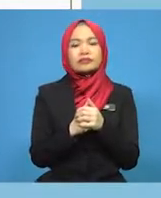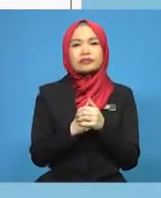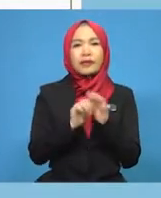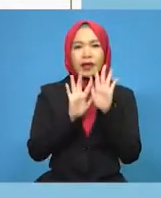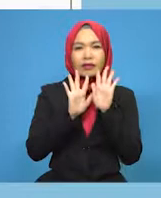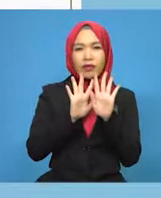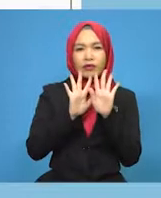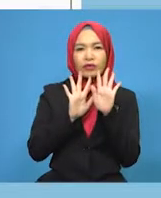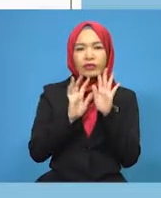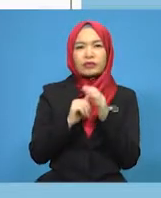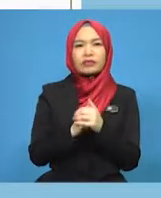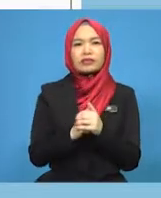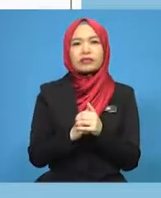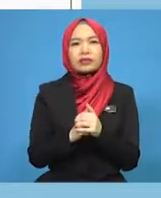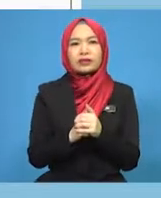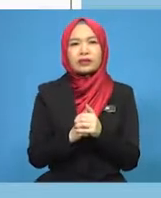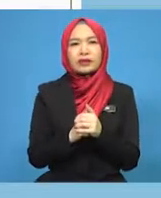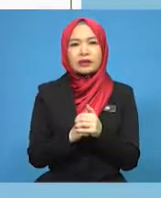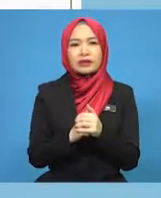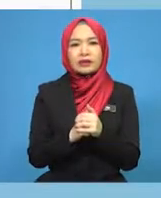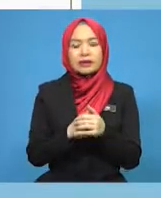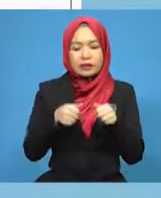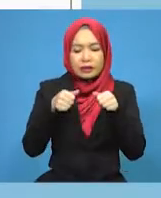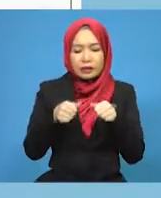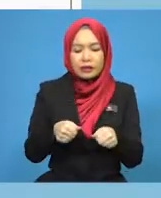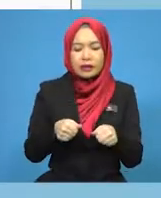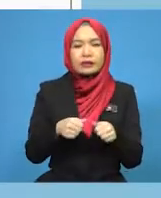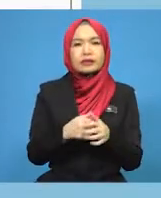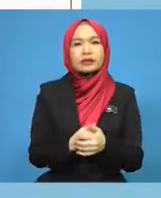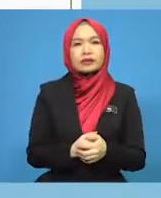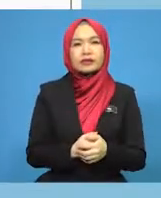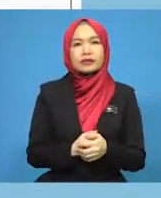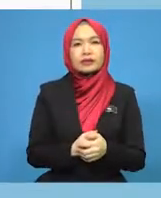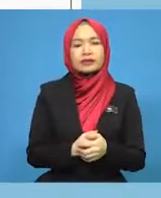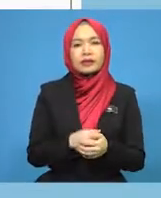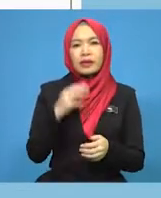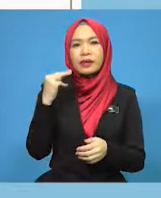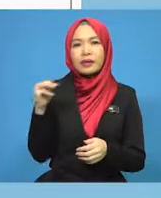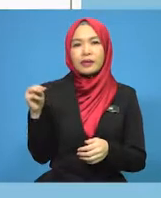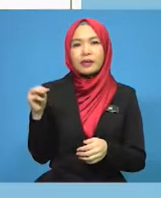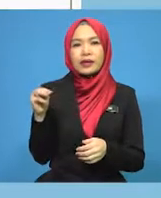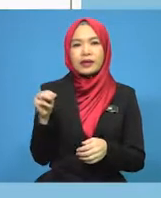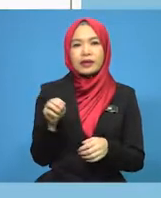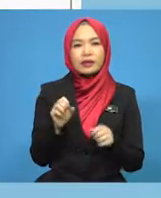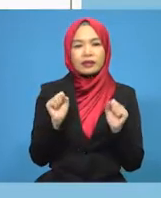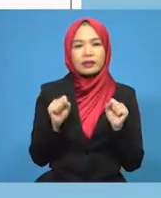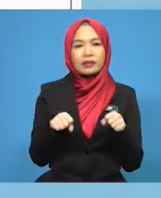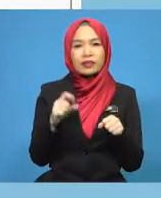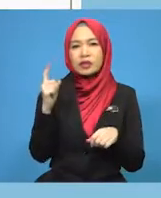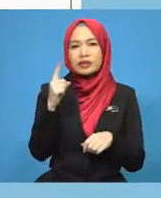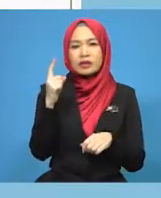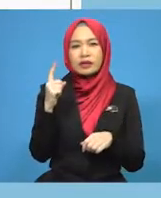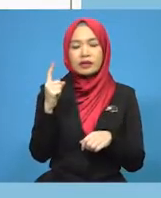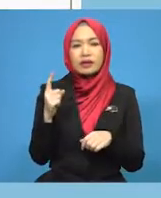menghadapi orang lain yang juga sedang merasa tertekan ataupun stres. Mereka juga cenderung menjadi terlalu